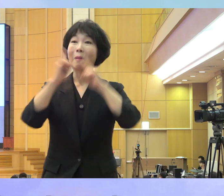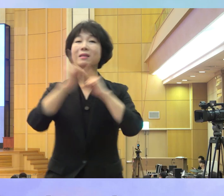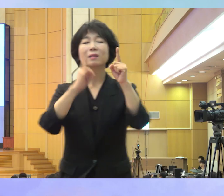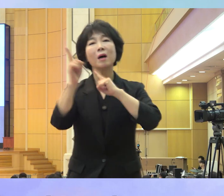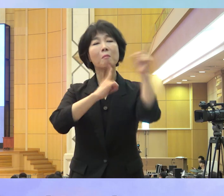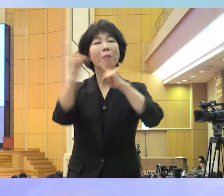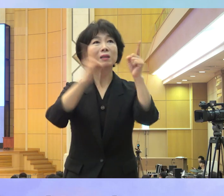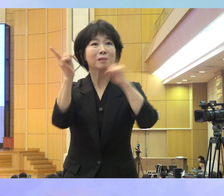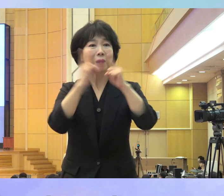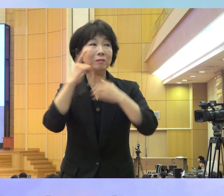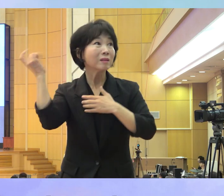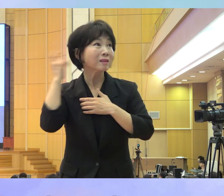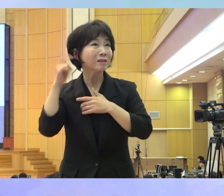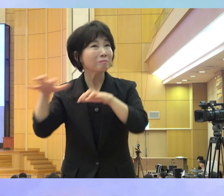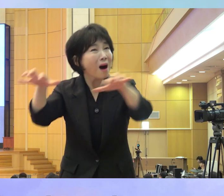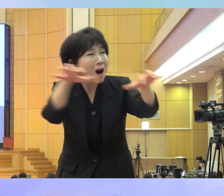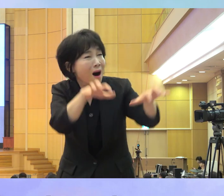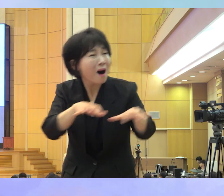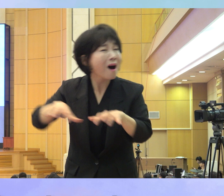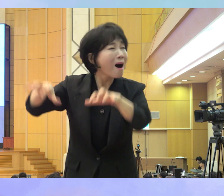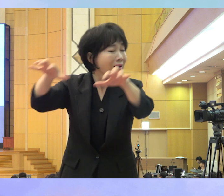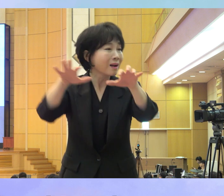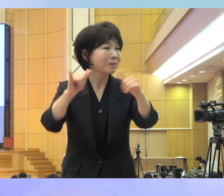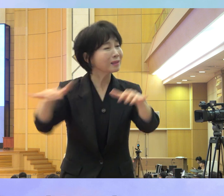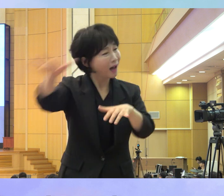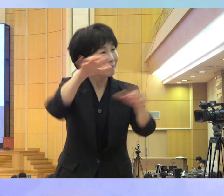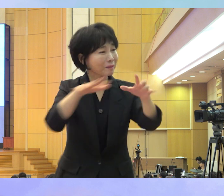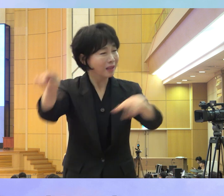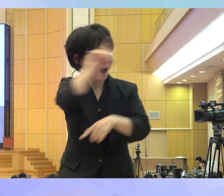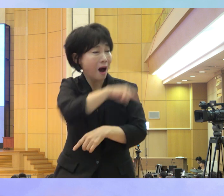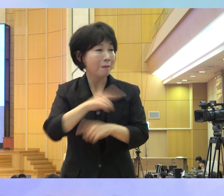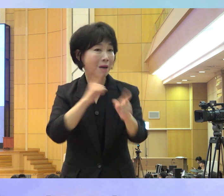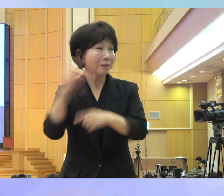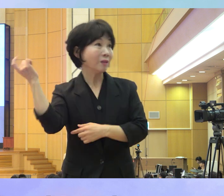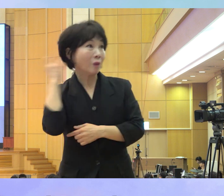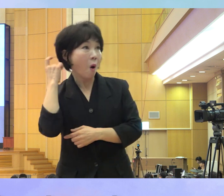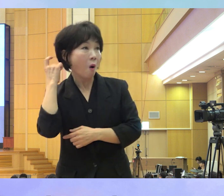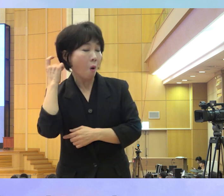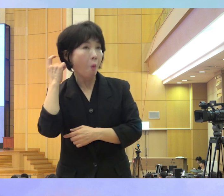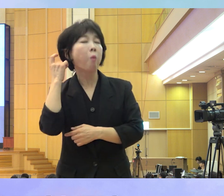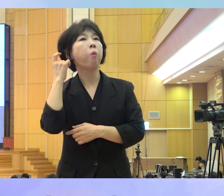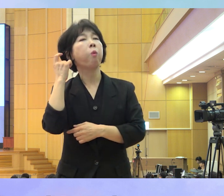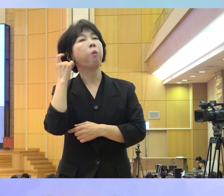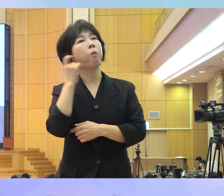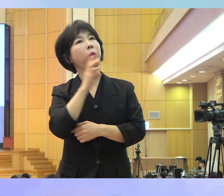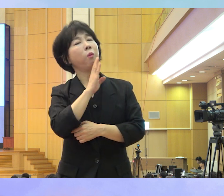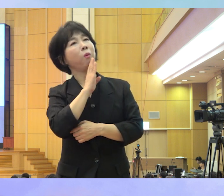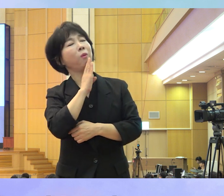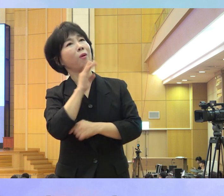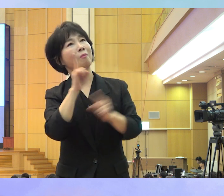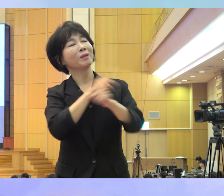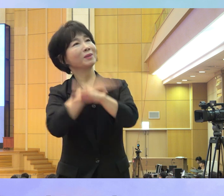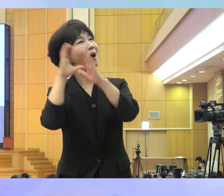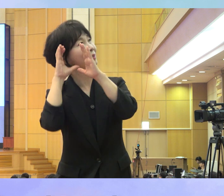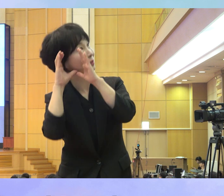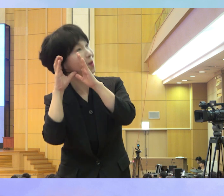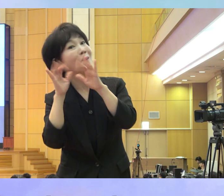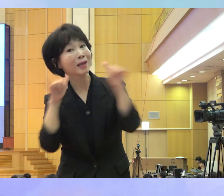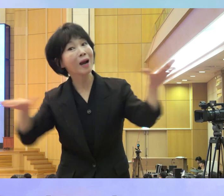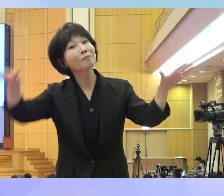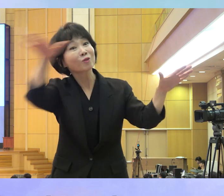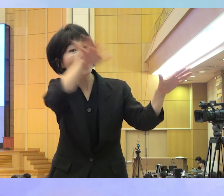들은 무리 중에, 예수님이 말씀을 전해주셨고 그 말씀을 들은 무리